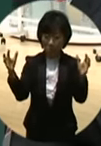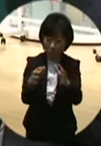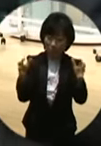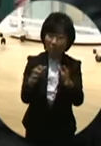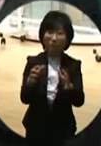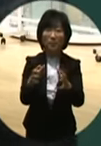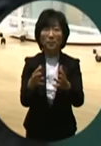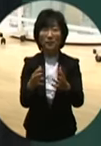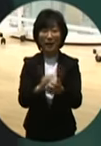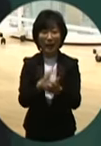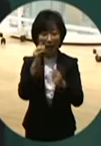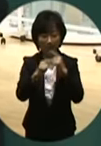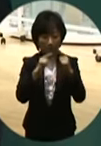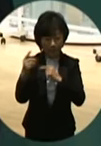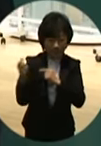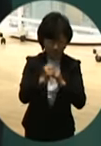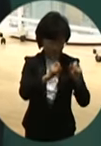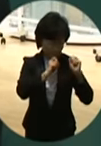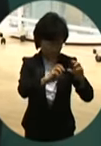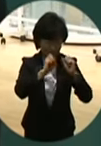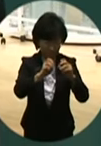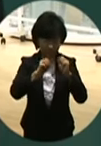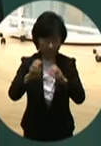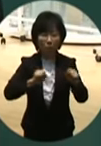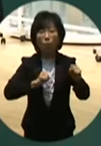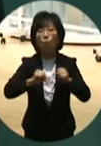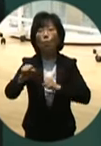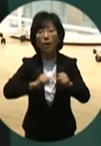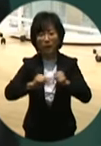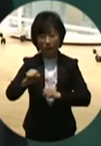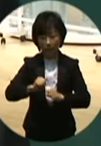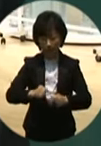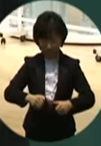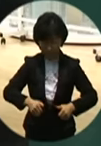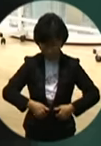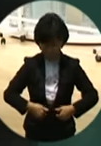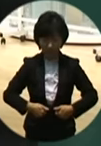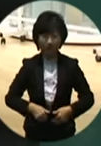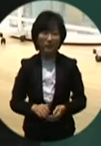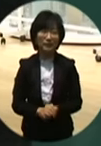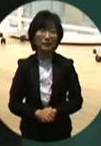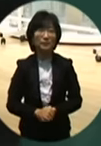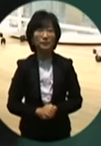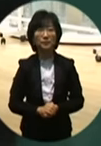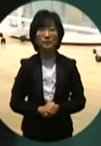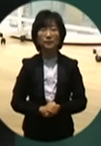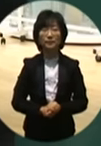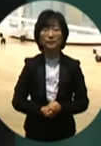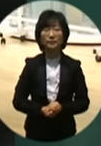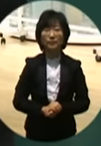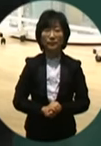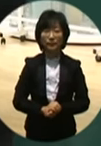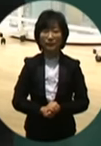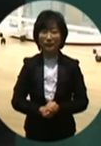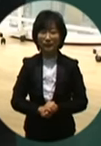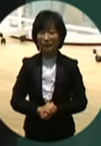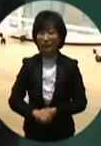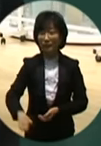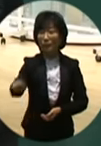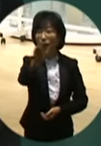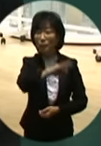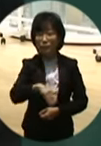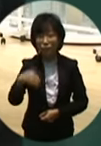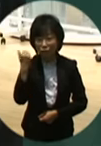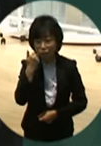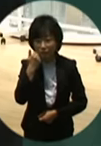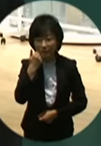이런 말씀 운동을 빨리빨리 일으켜야 됩니다. So you must quickly make this word movement arise. 예, 여러분이 산 증인으로 가라. And so you